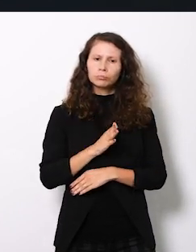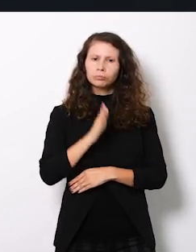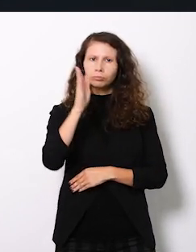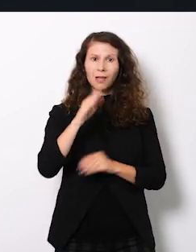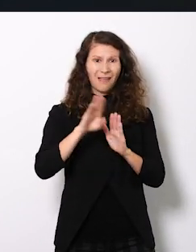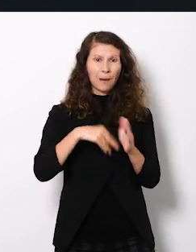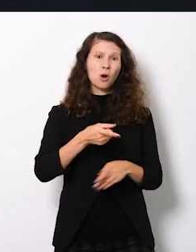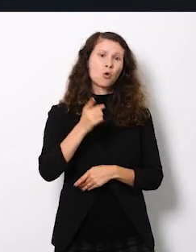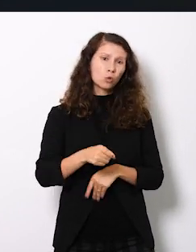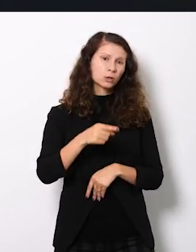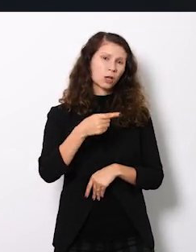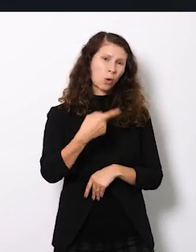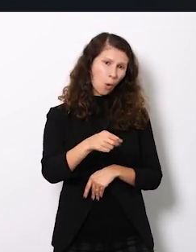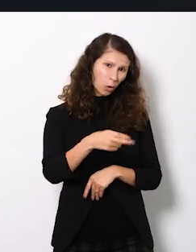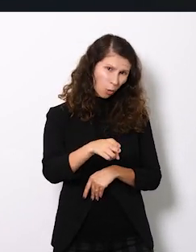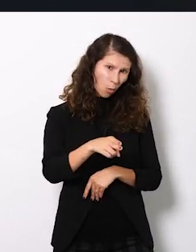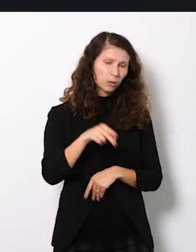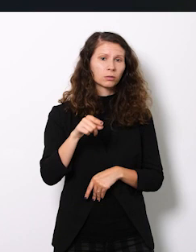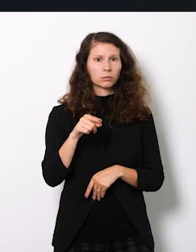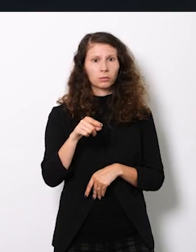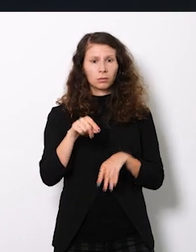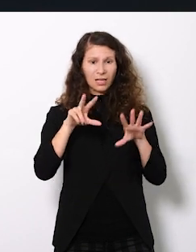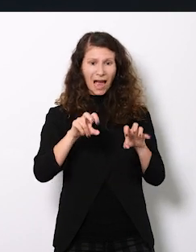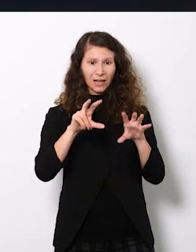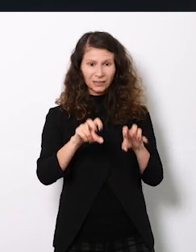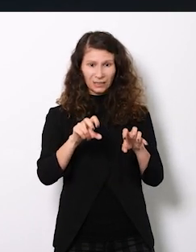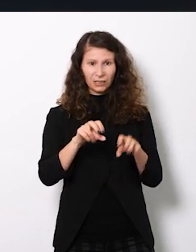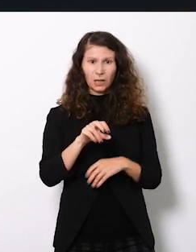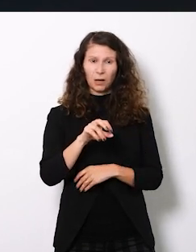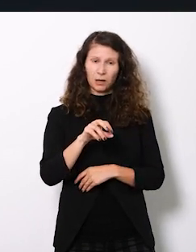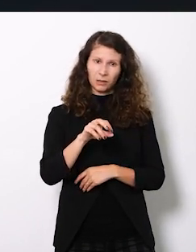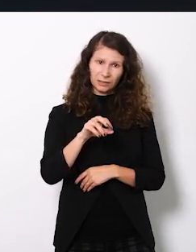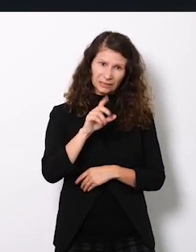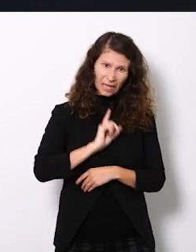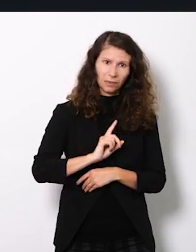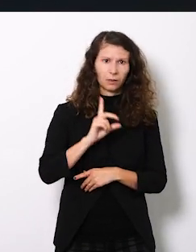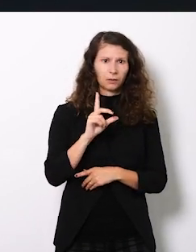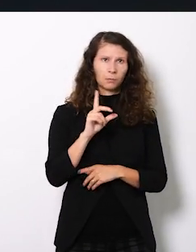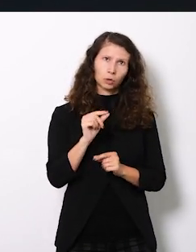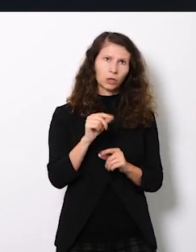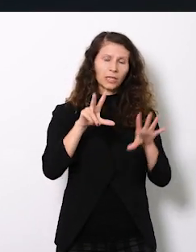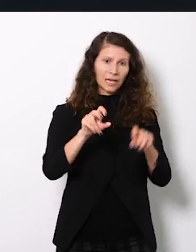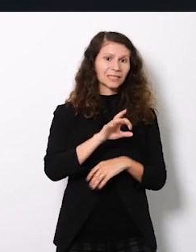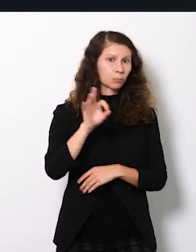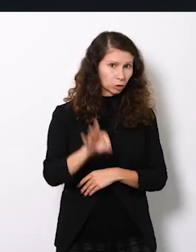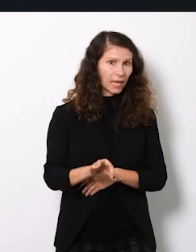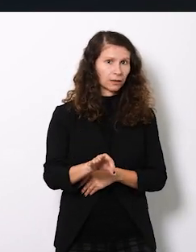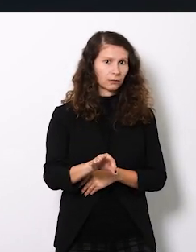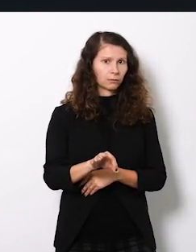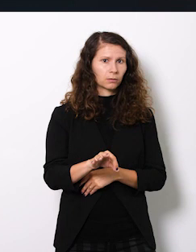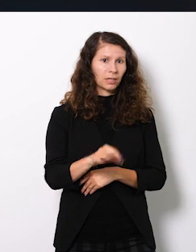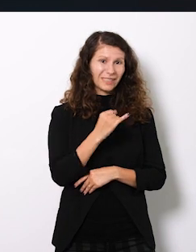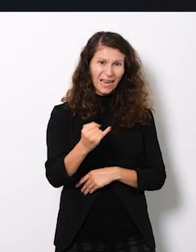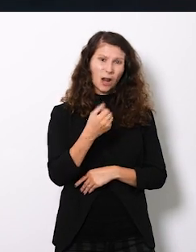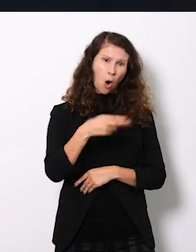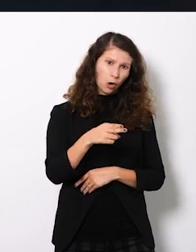100 Euro 80 Cent, also 80%, 80 Cent von jedem Euro, 80% abgezogen